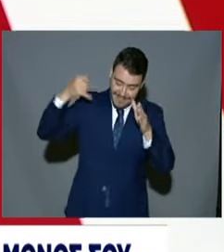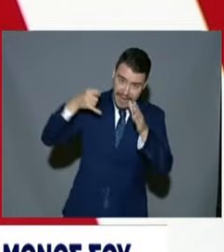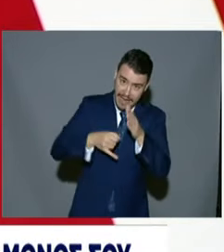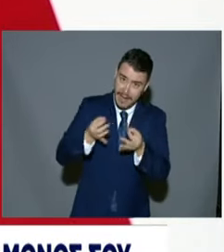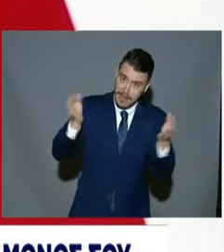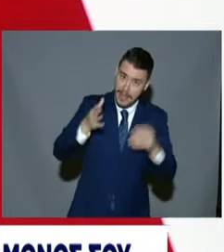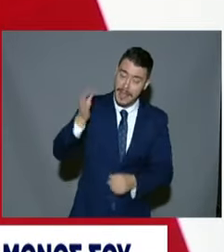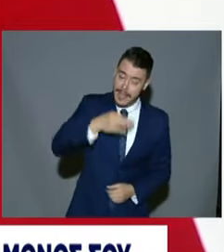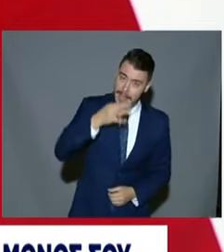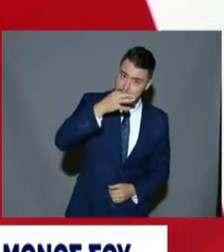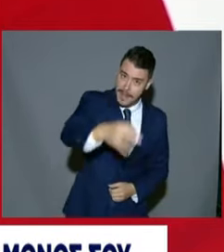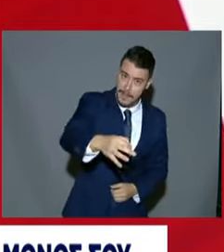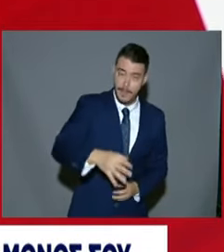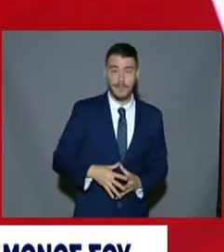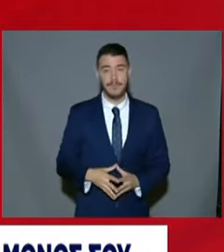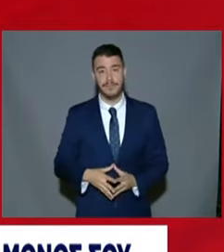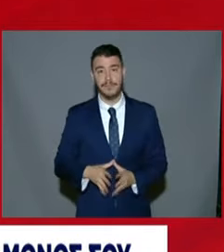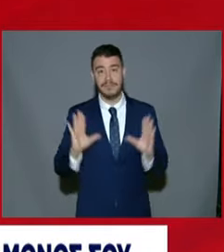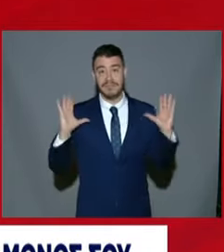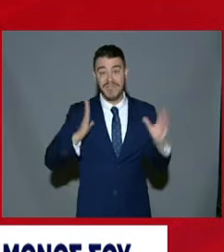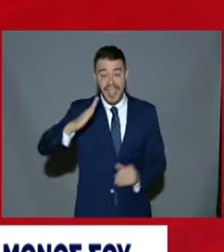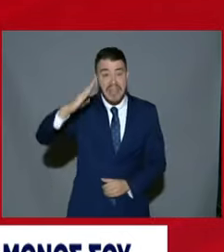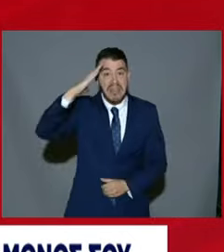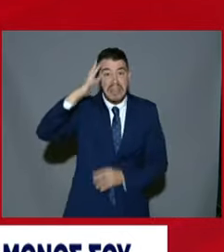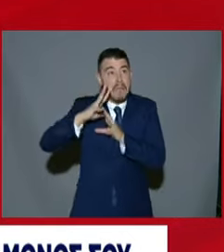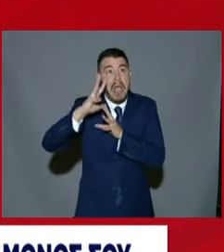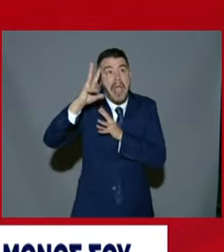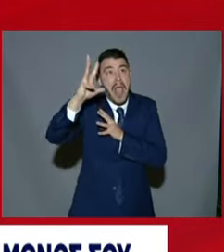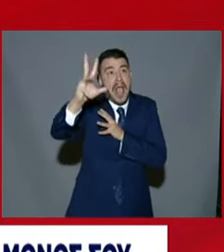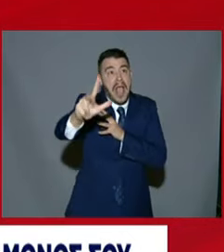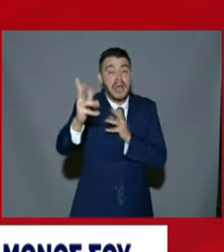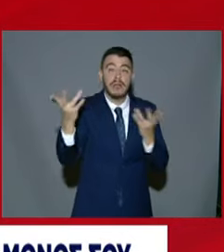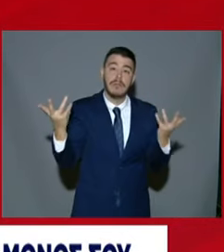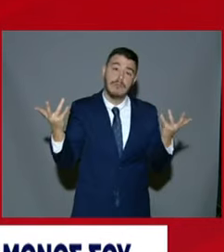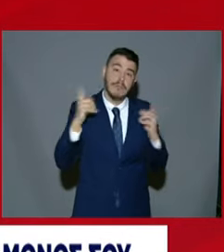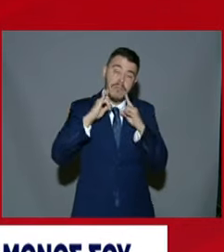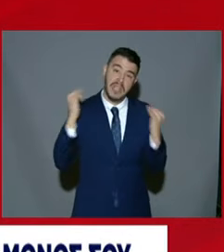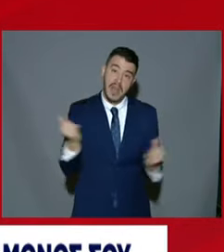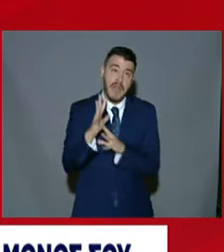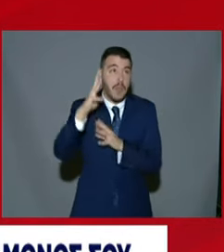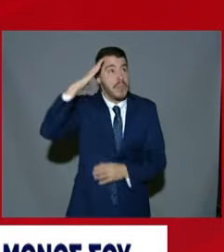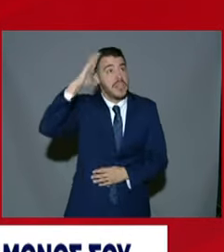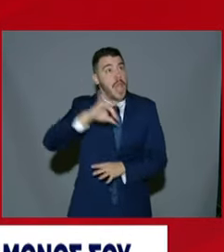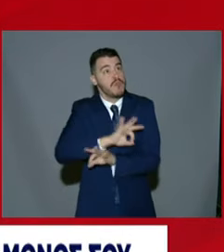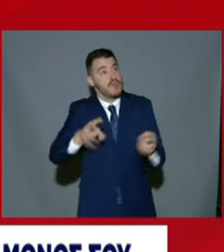είπα ότι δεν υπάρχει για λευκή επιταγή. Δεν καταλαβαίνω ποιος το εννοεί αυτό εδώ μέσα.